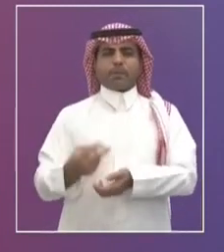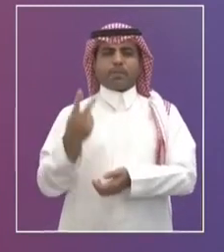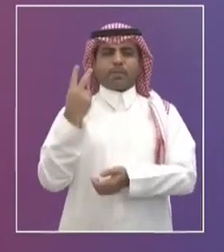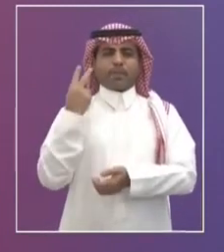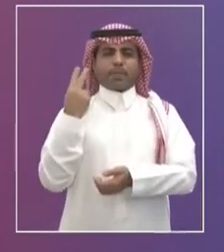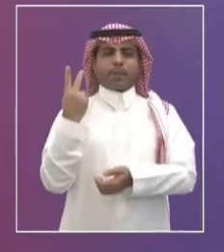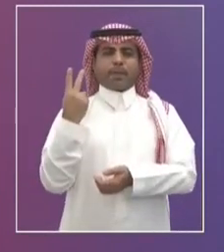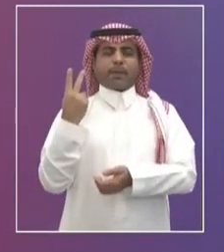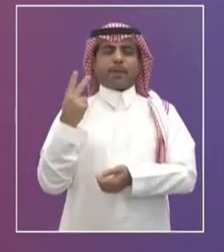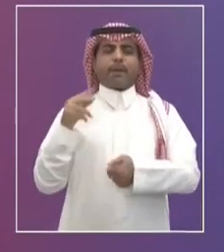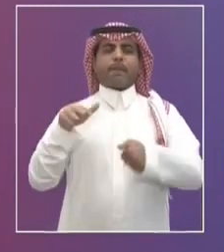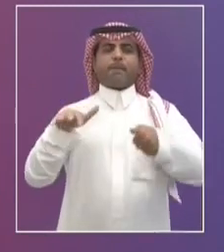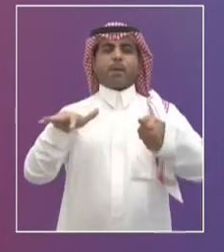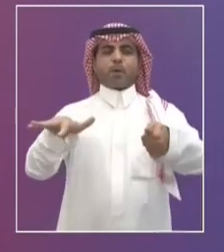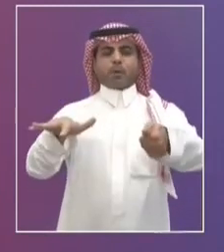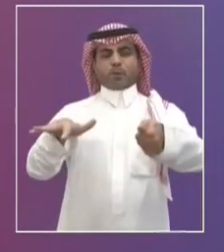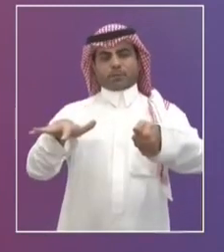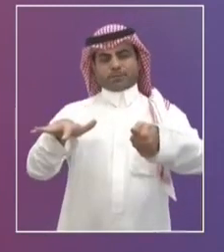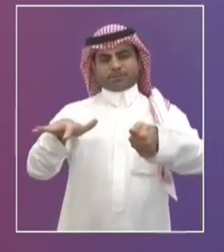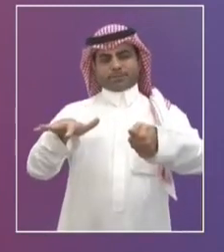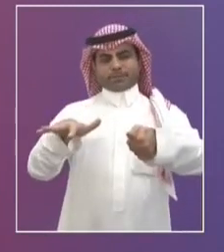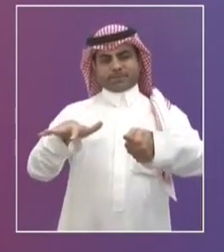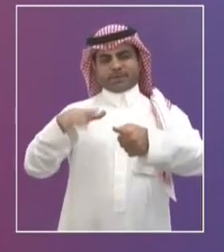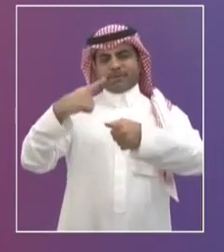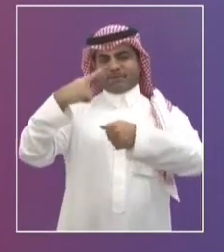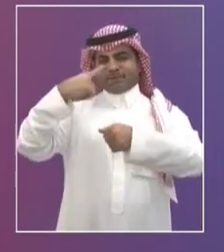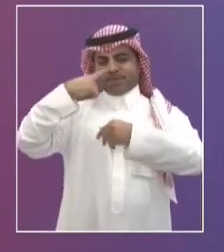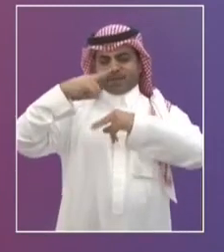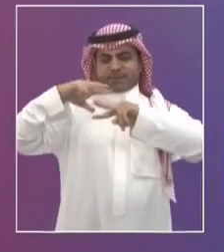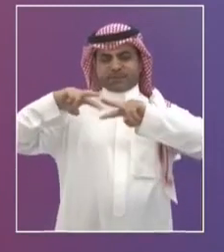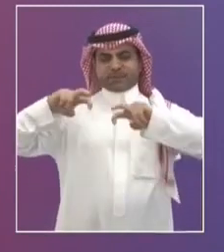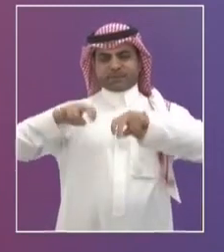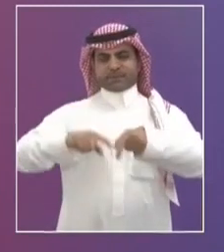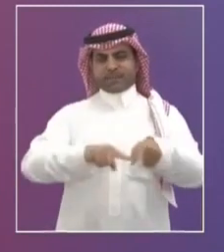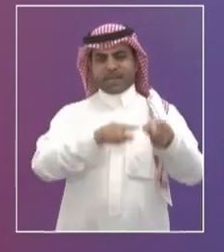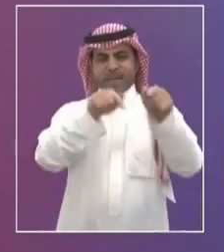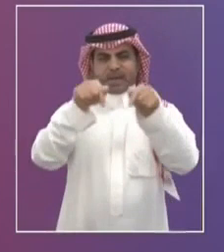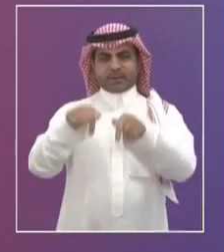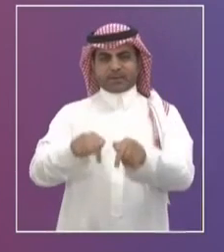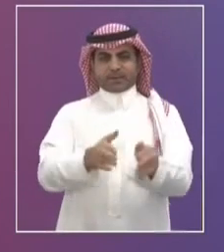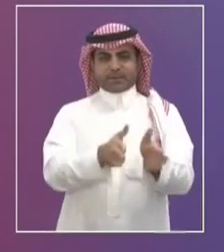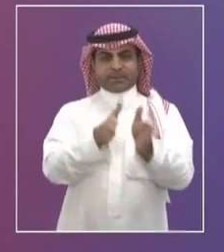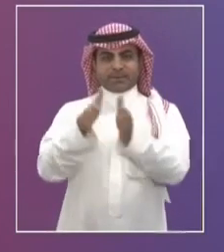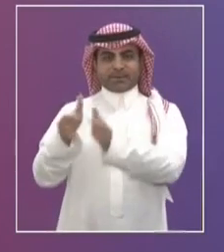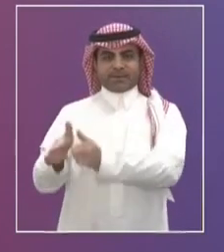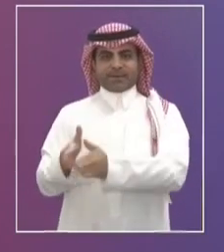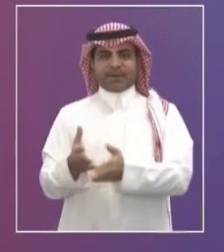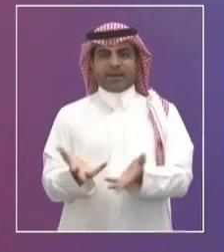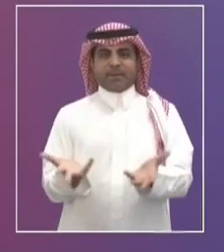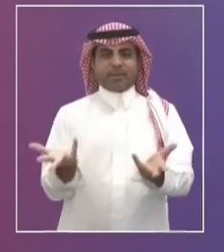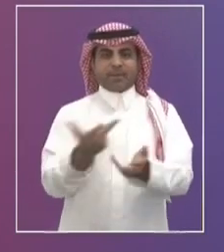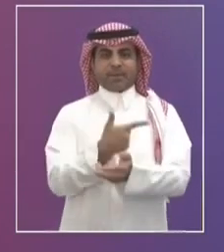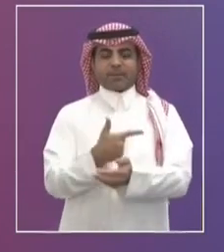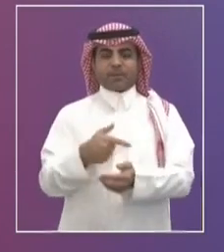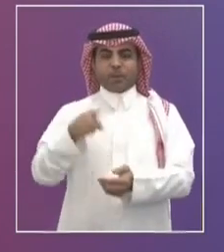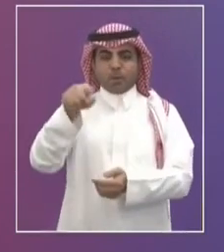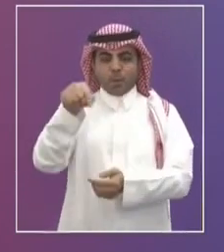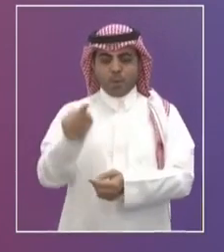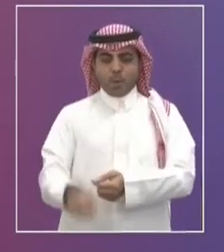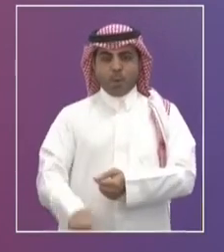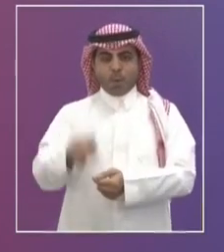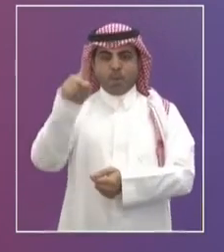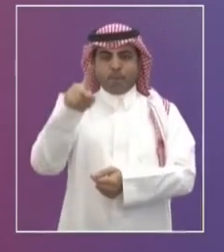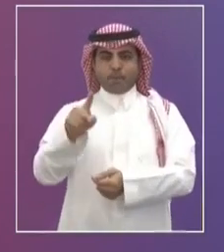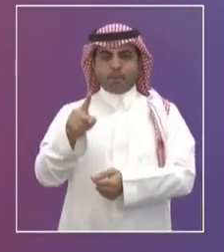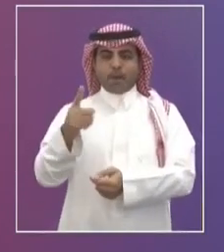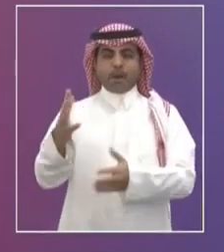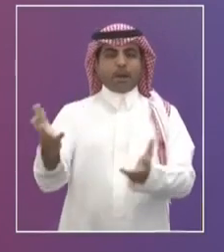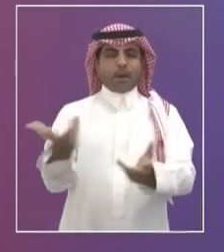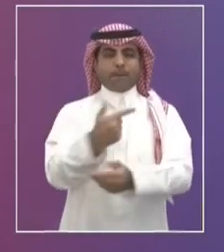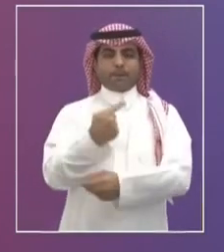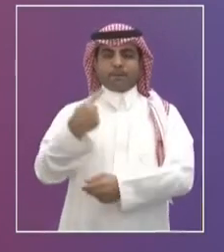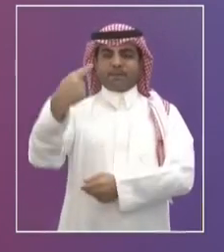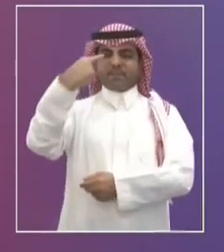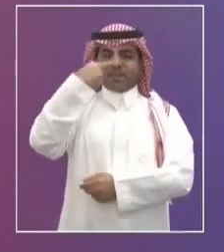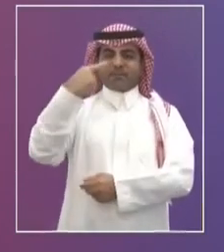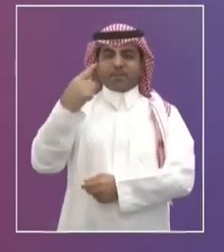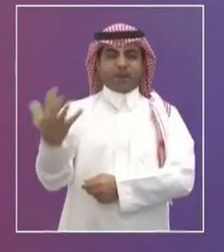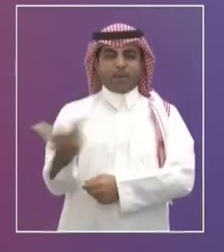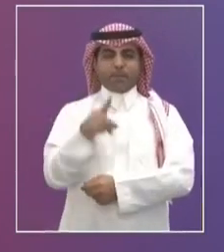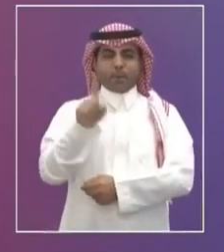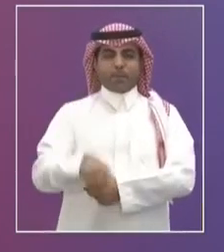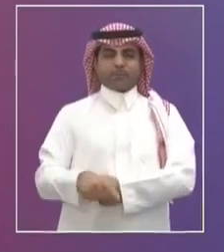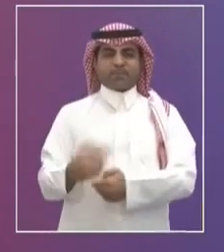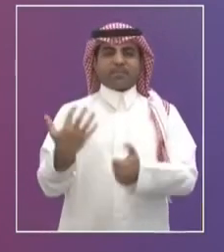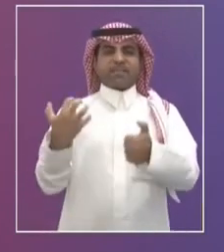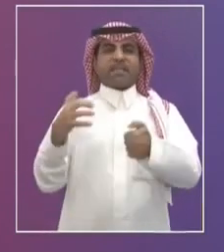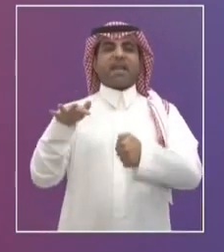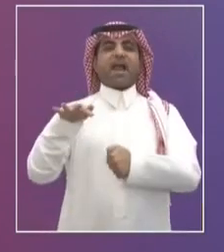الله 2,000,000 فحص حاليا، ويتجاوز أيضا الإنتاج اليومي لعدد الفحوصات 60,000 فحص في